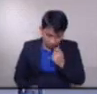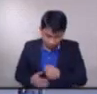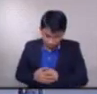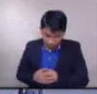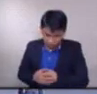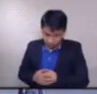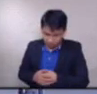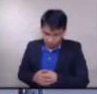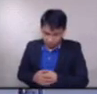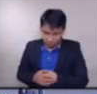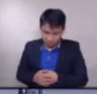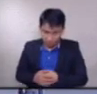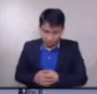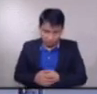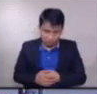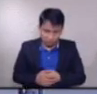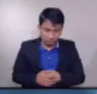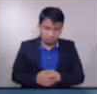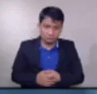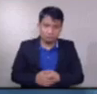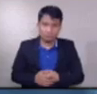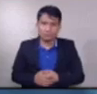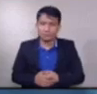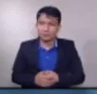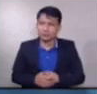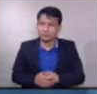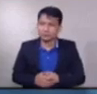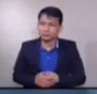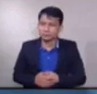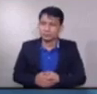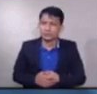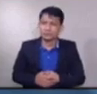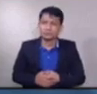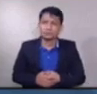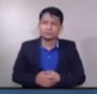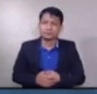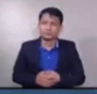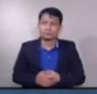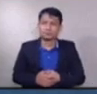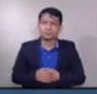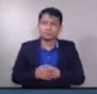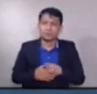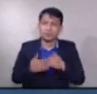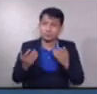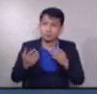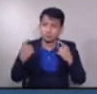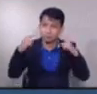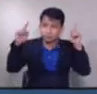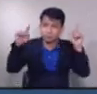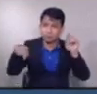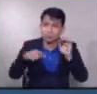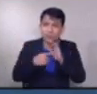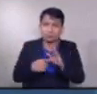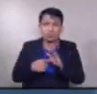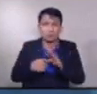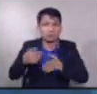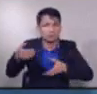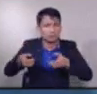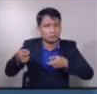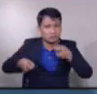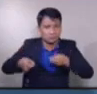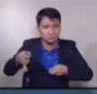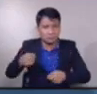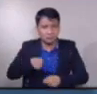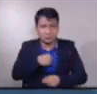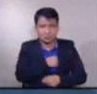Okay, pangatlong tanong para kay June Bert Gigayuma. Nagdaraos din ng mga pagdinig o hearing ang mga senador,